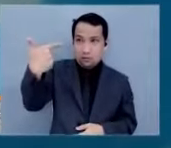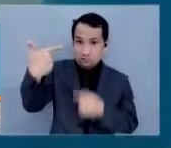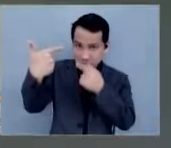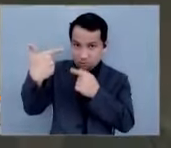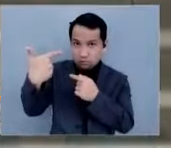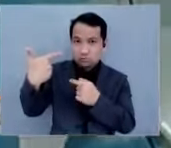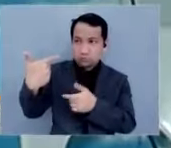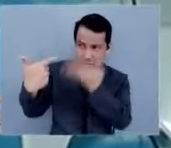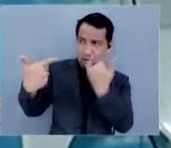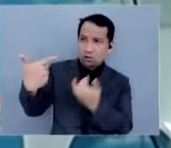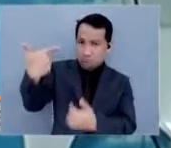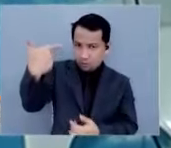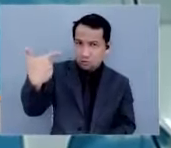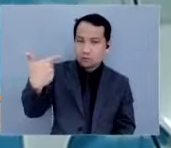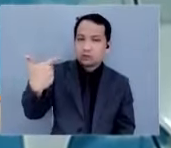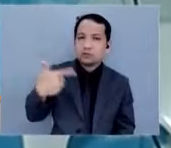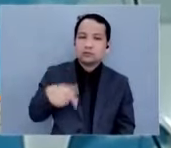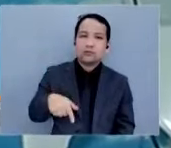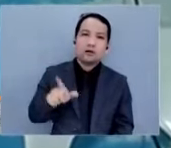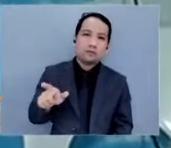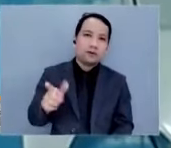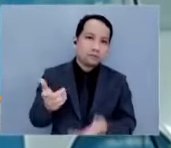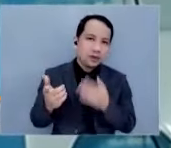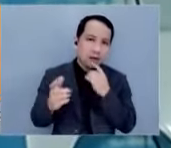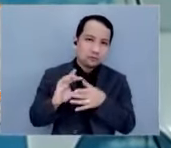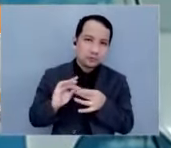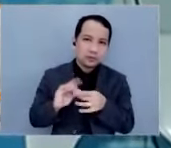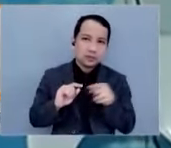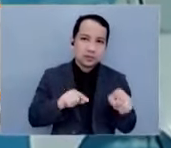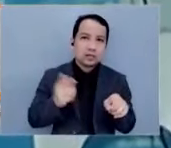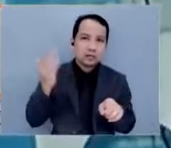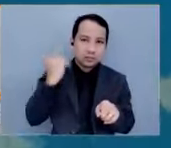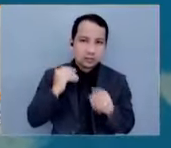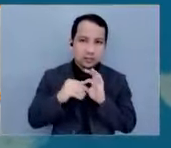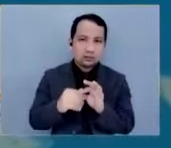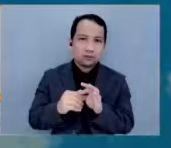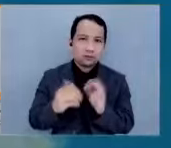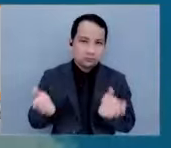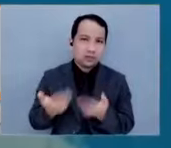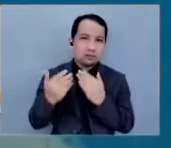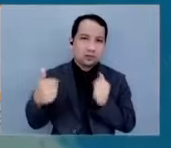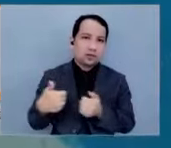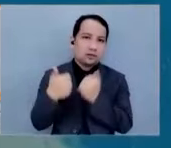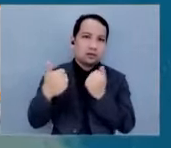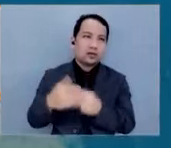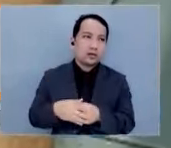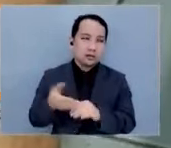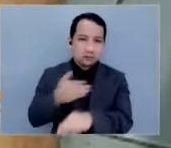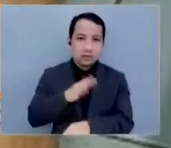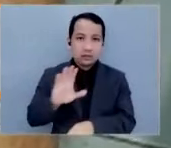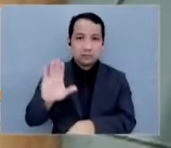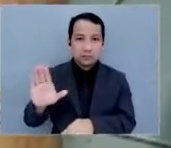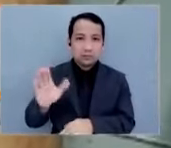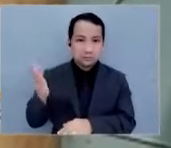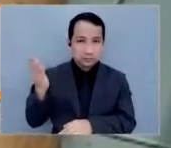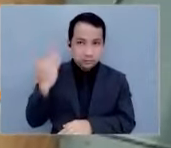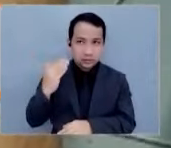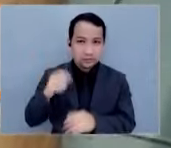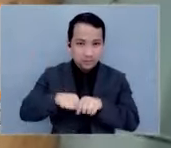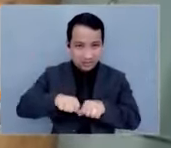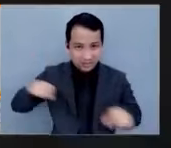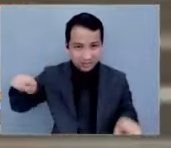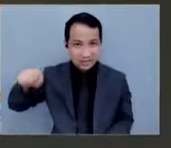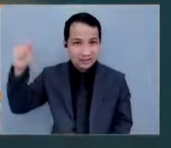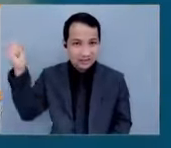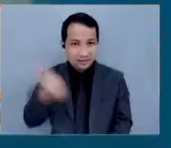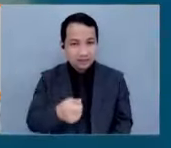mo. Kwento pa ng suspect, dati na rin silang nagkahamunan. Minsan na rin daw siyang hinabol ng taga ng biktima. Suntukan